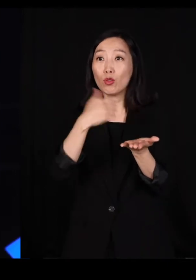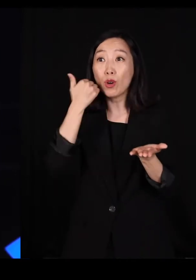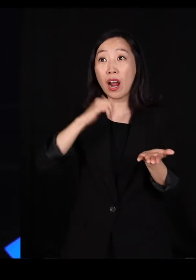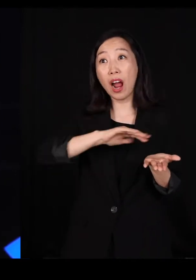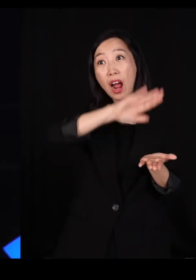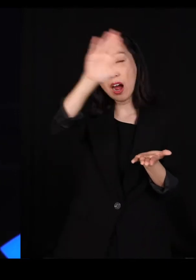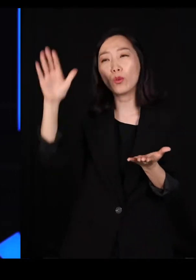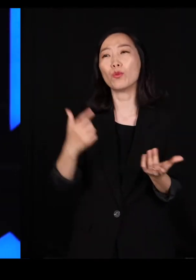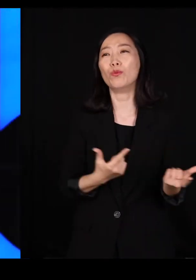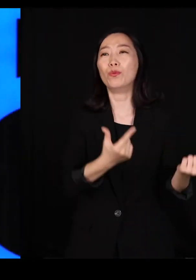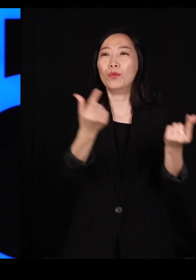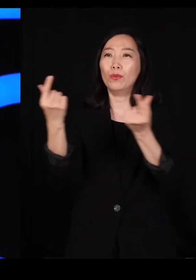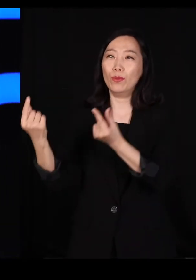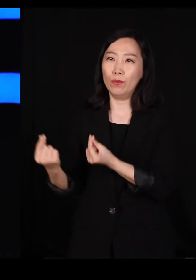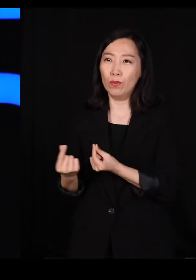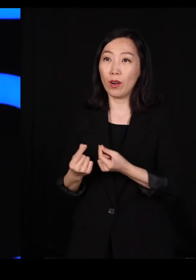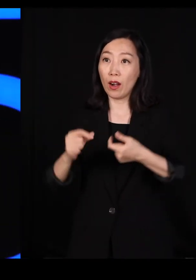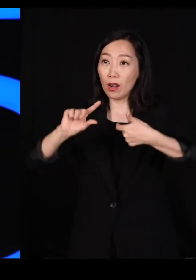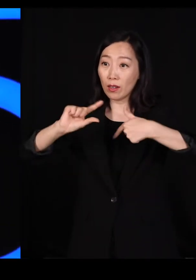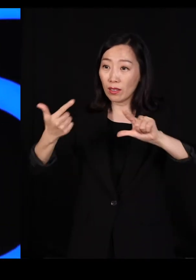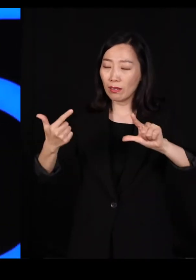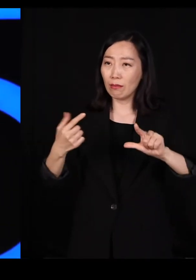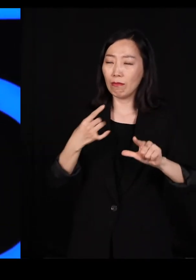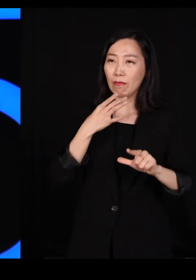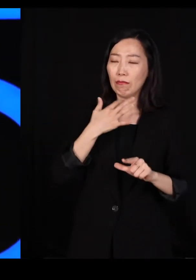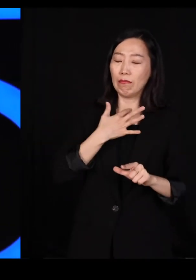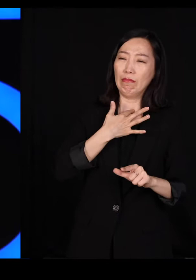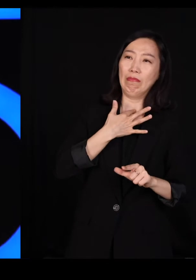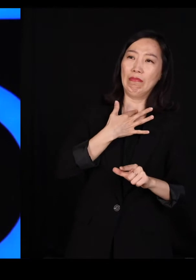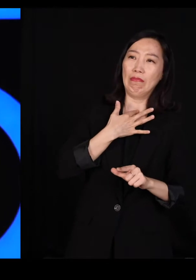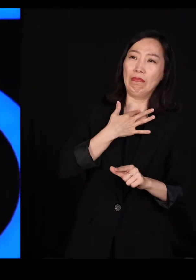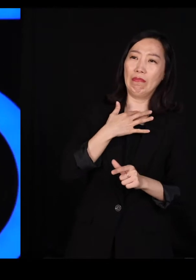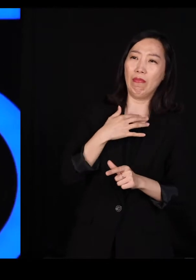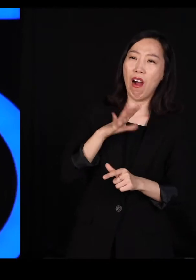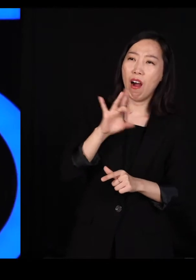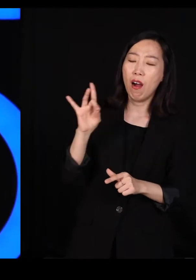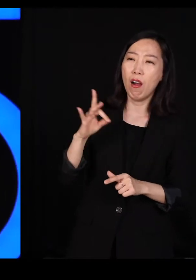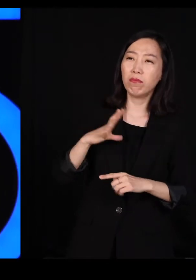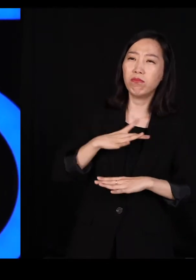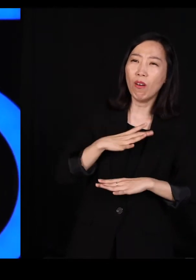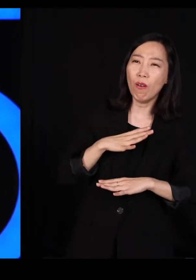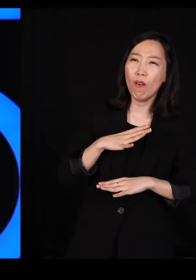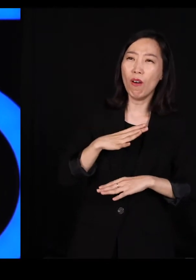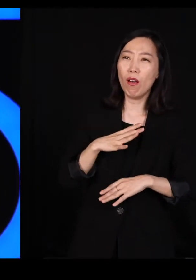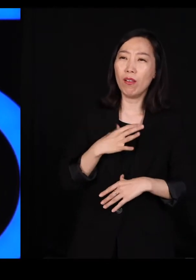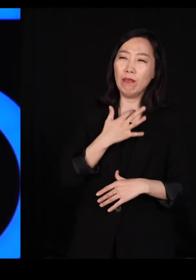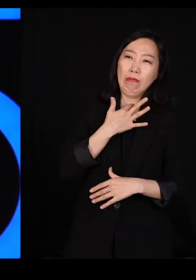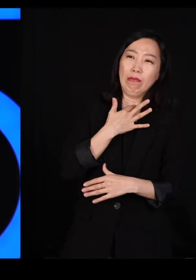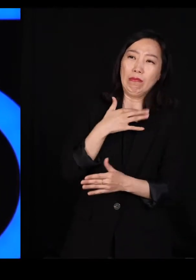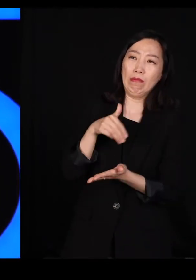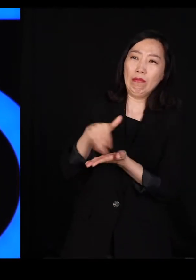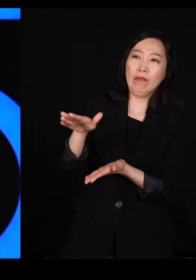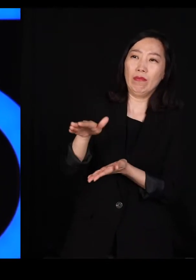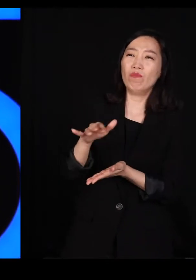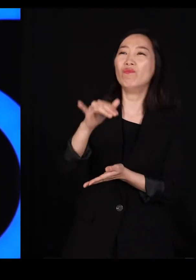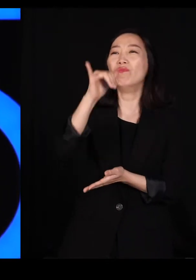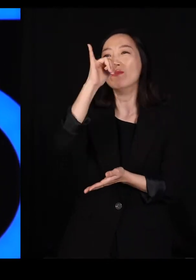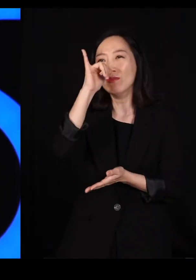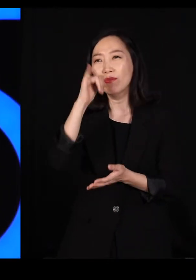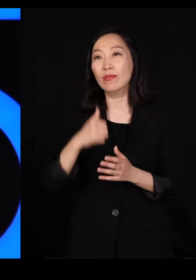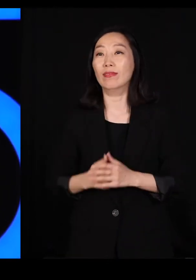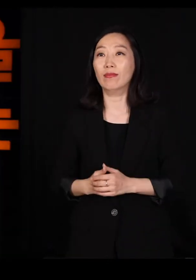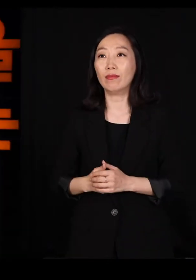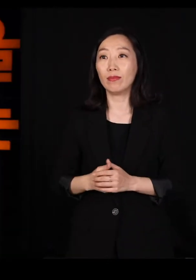우리 누구나 다 저렇습니다. 다른 것은요, 거북하고 때로 무섭습니다. 그래서 혐오의 대상이 되기도